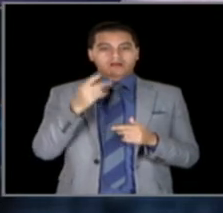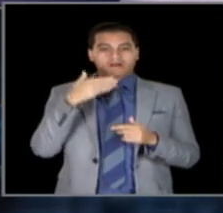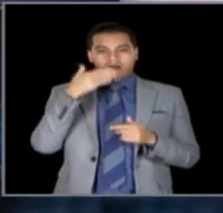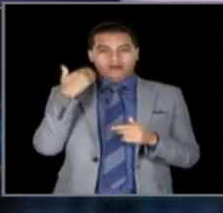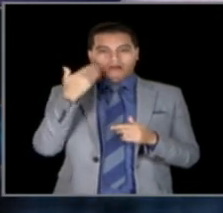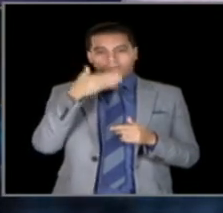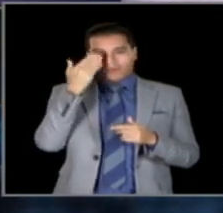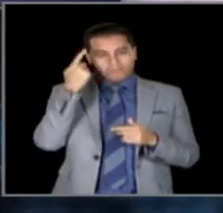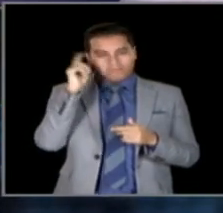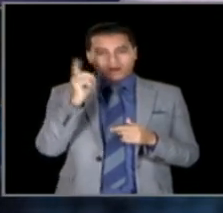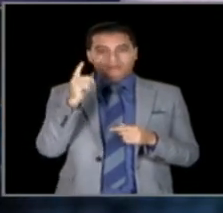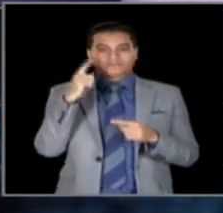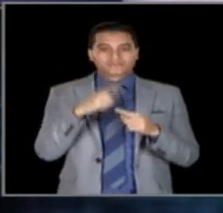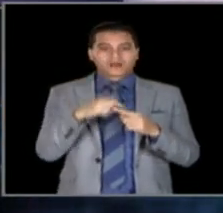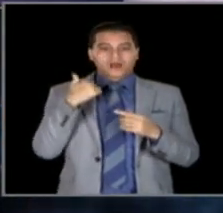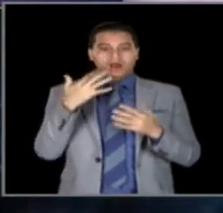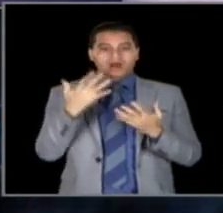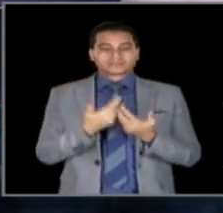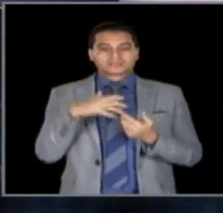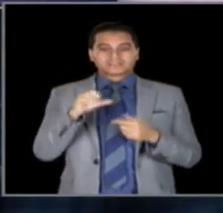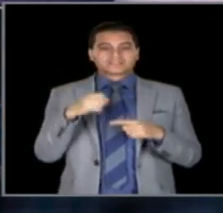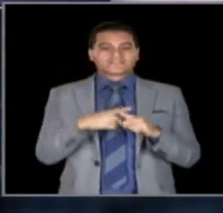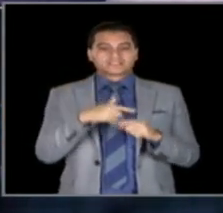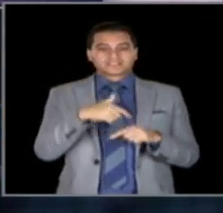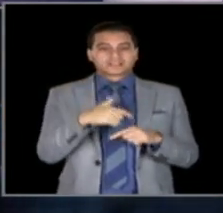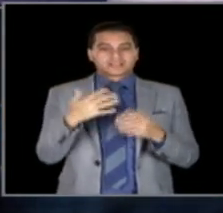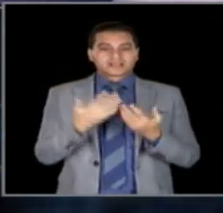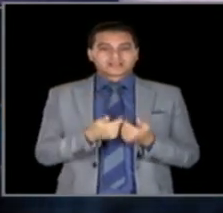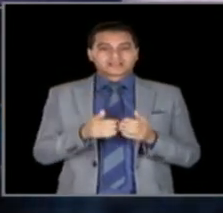مجهول، فمن هو؟ بوس. ما هو حاصل ضرب 90 في 6؟